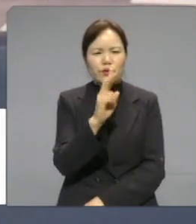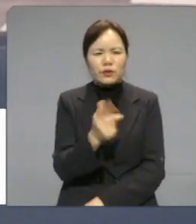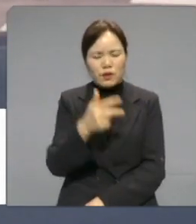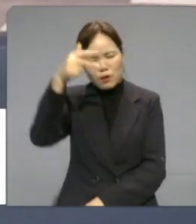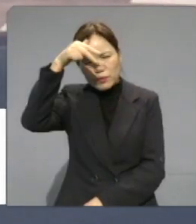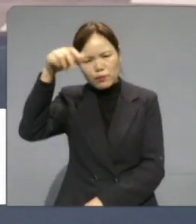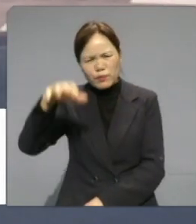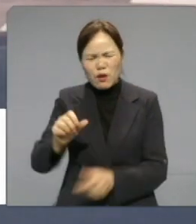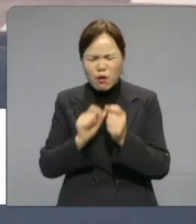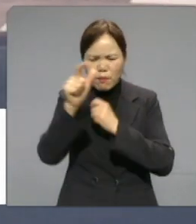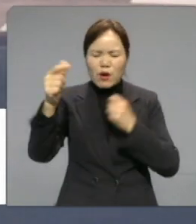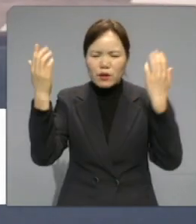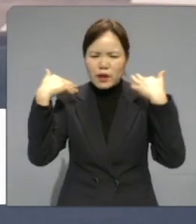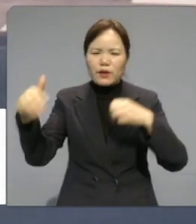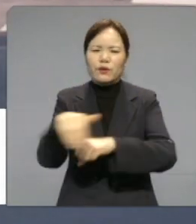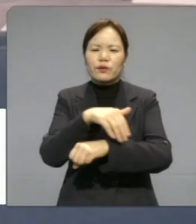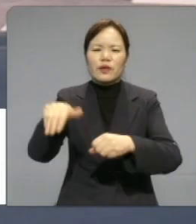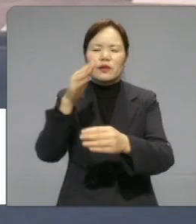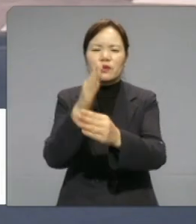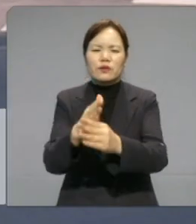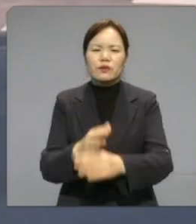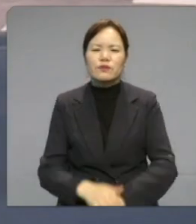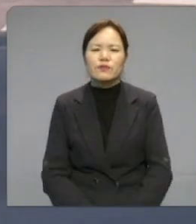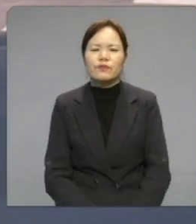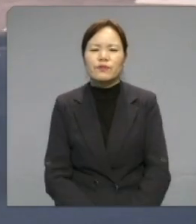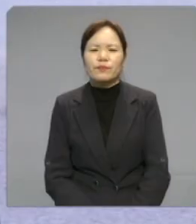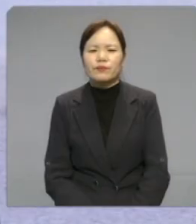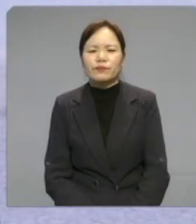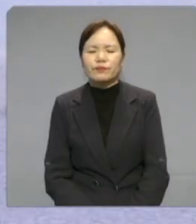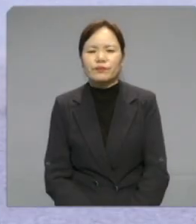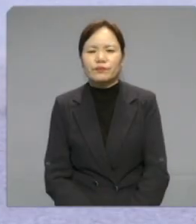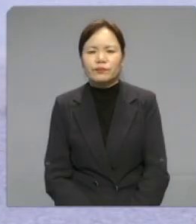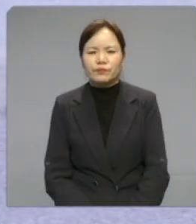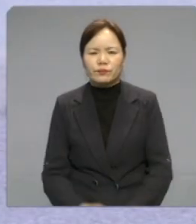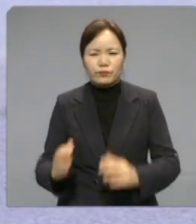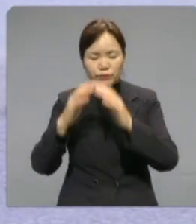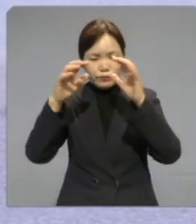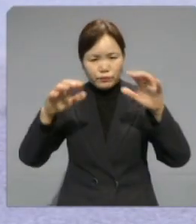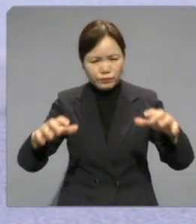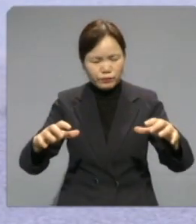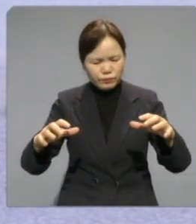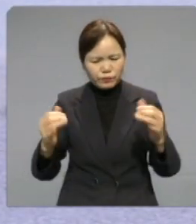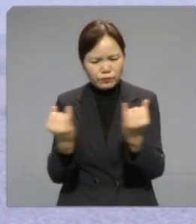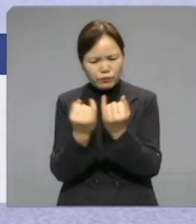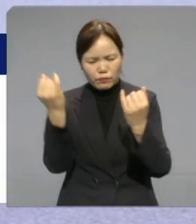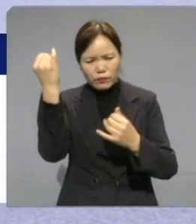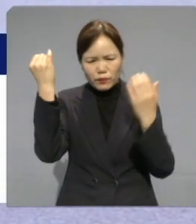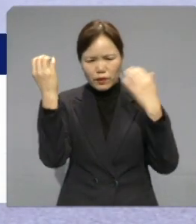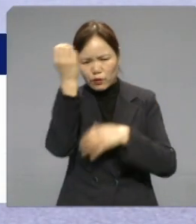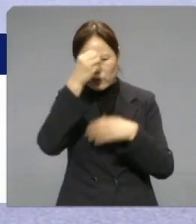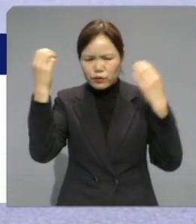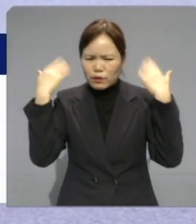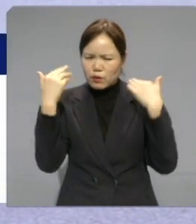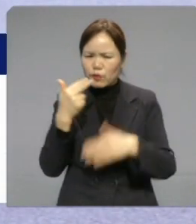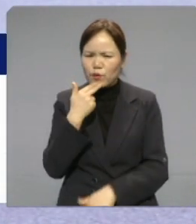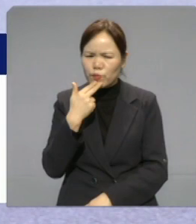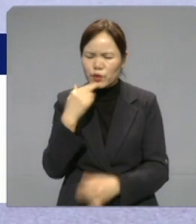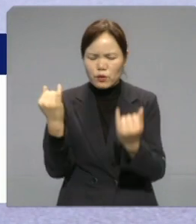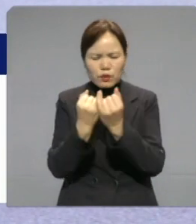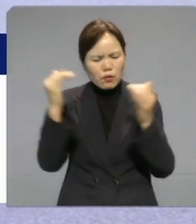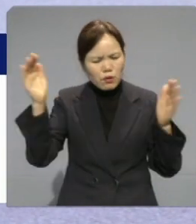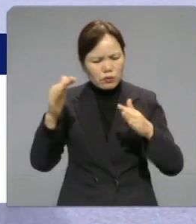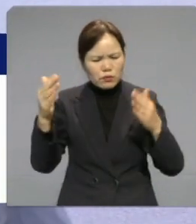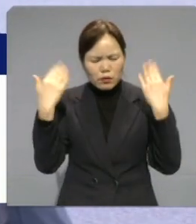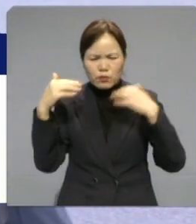지역으로 이 원거리 통학의 불편을 감수해 왔습니다. 동네의 지역에 여학교가 없어서 여학생들이 학교 다니는 걸 많이